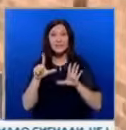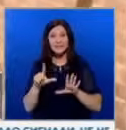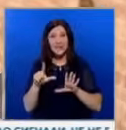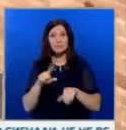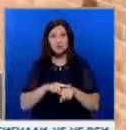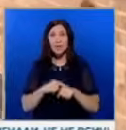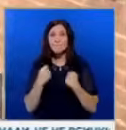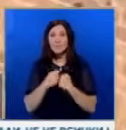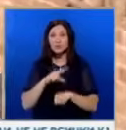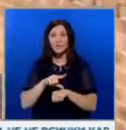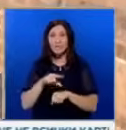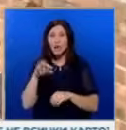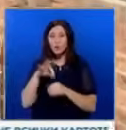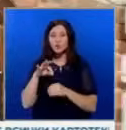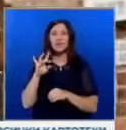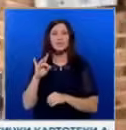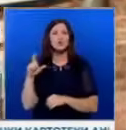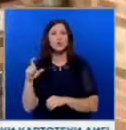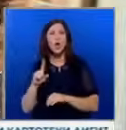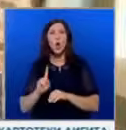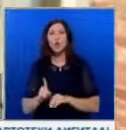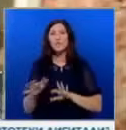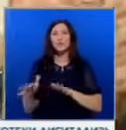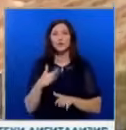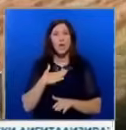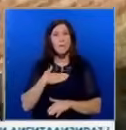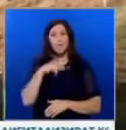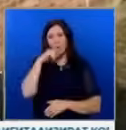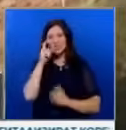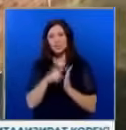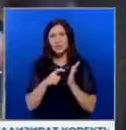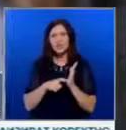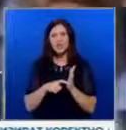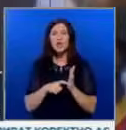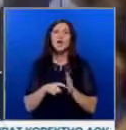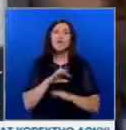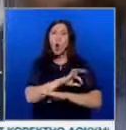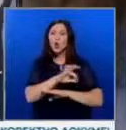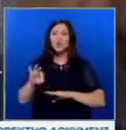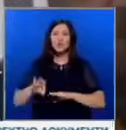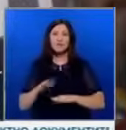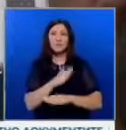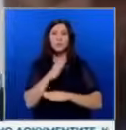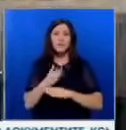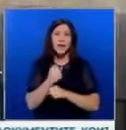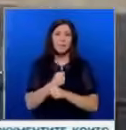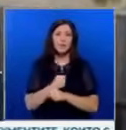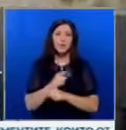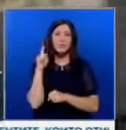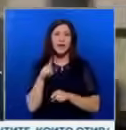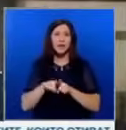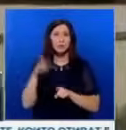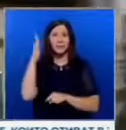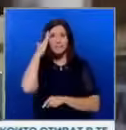време, гласува Риши Сунак, който вероятно е имал по-важни задачи в очертаващия се последен работен ден като премиер на